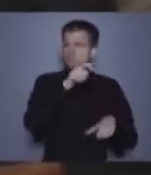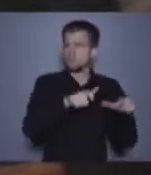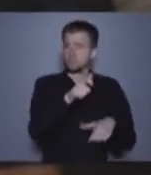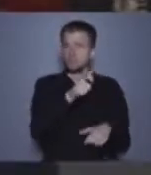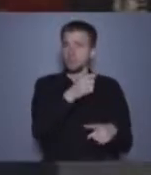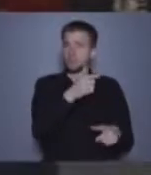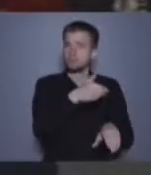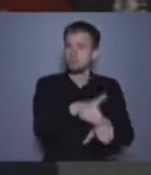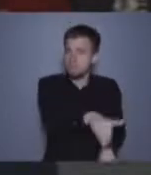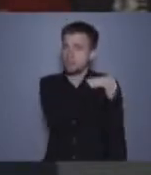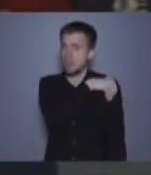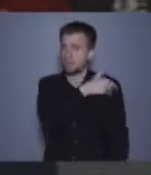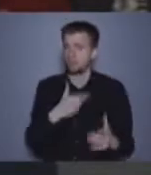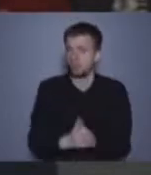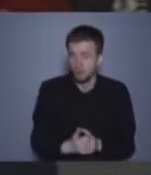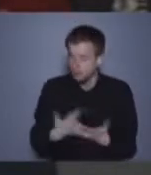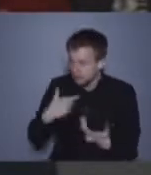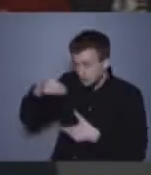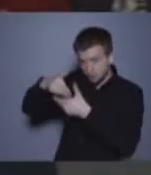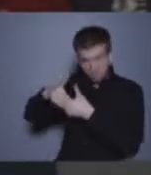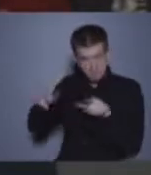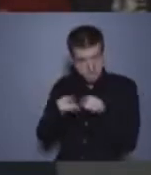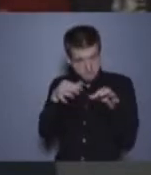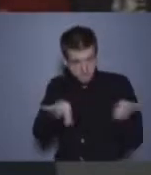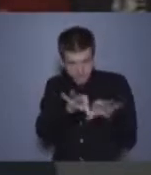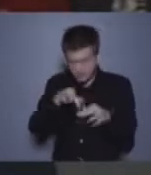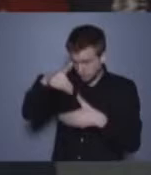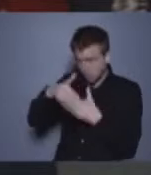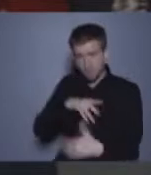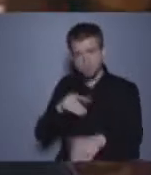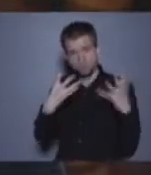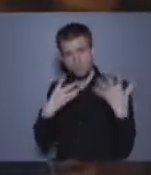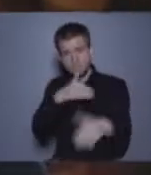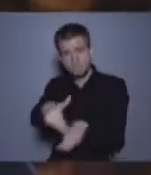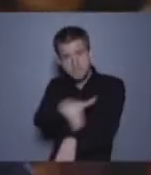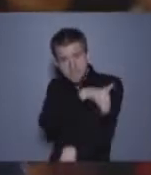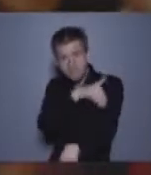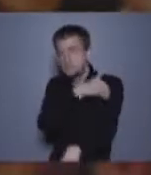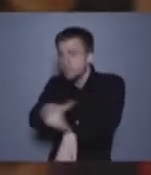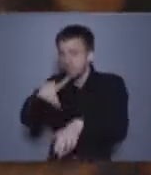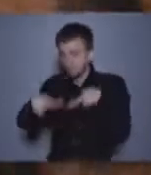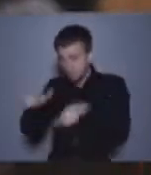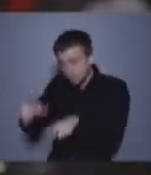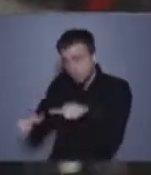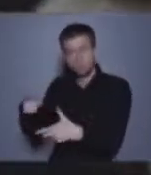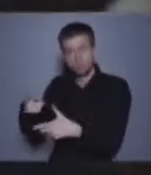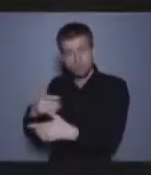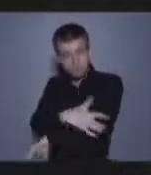pauvres qu'il y a dorénavant dans le même pays, et ceci à cause de cela.